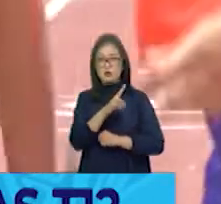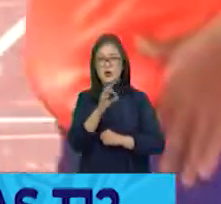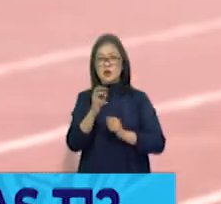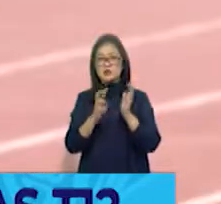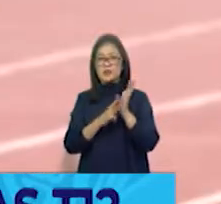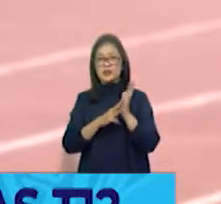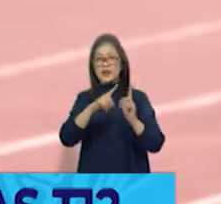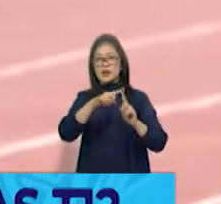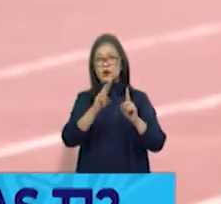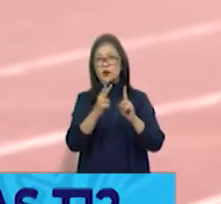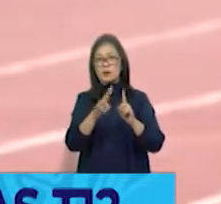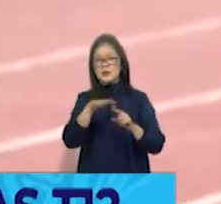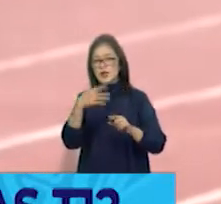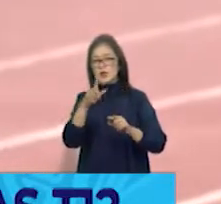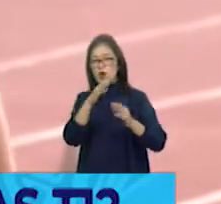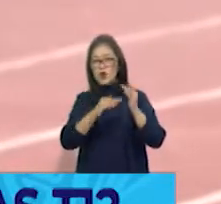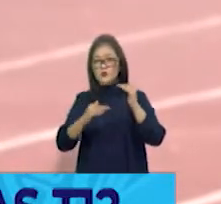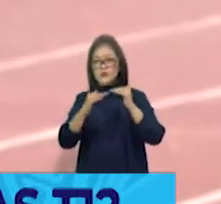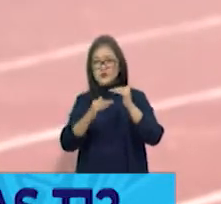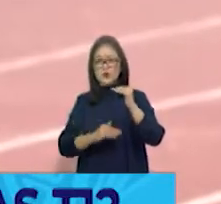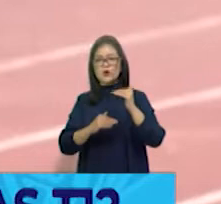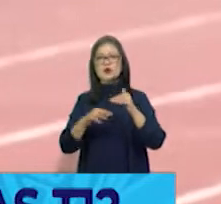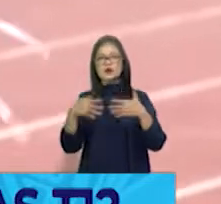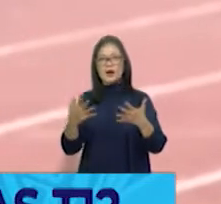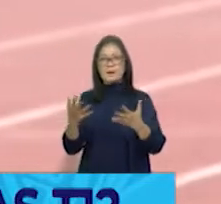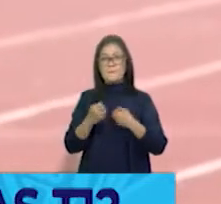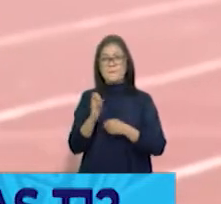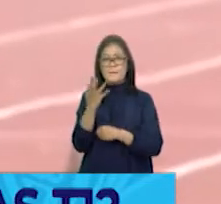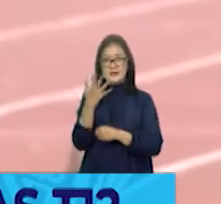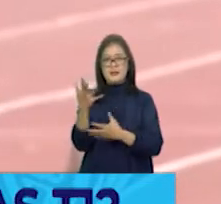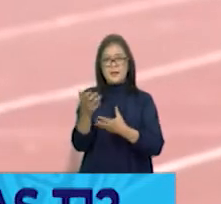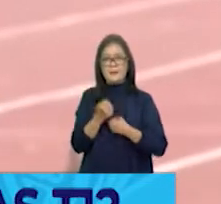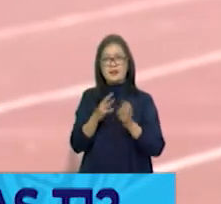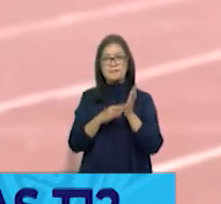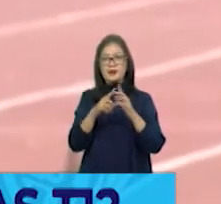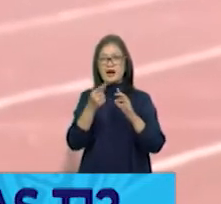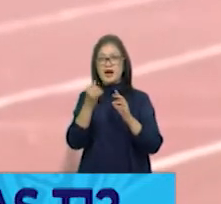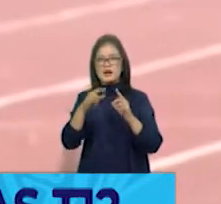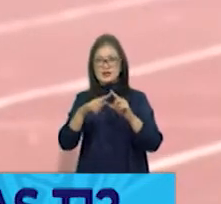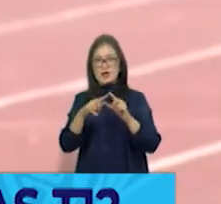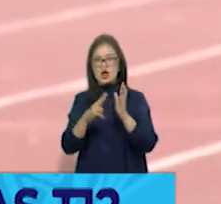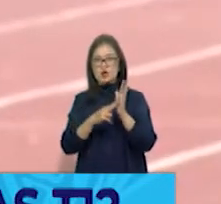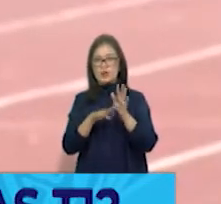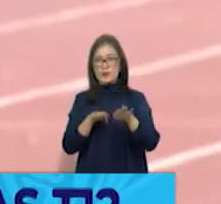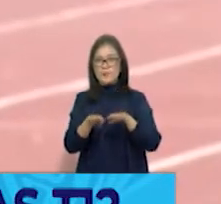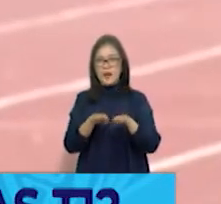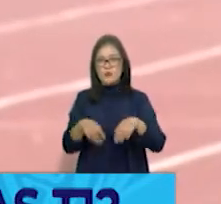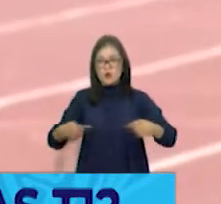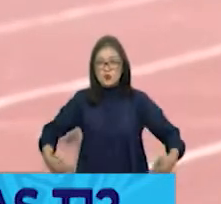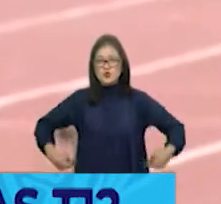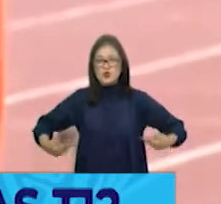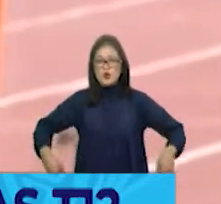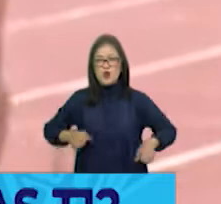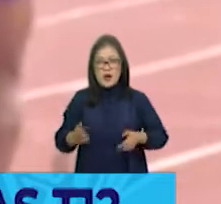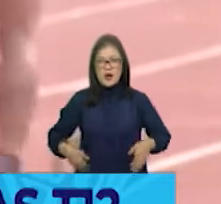Vision. Emas juga dipersembahkan oleh Maria Goretti Samyati di nomor balap kursi roda 200 meter kelas T46.